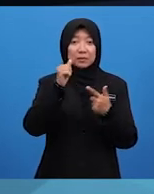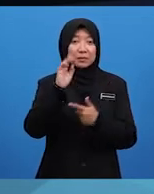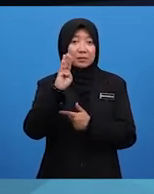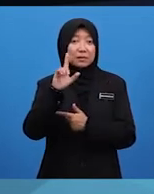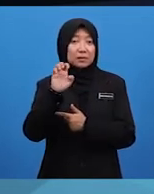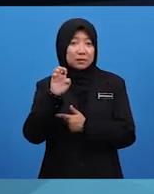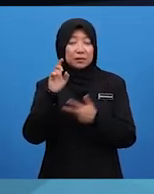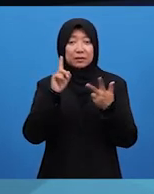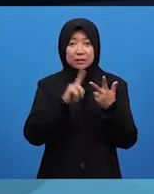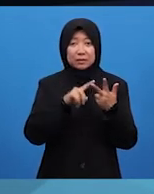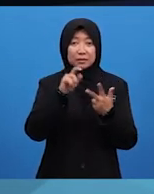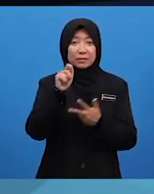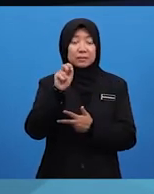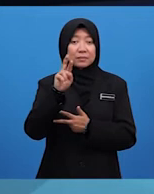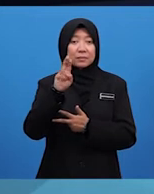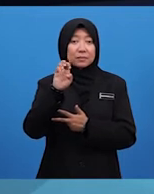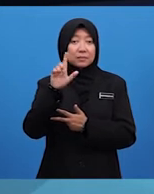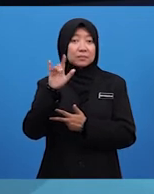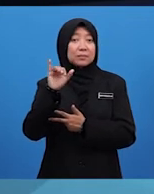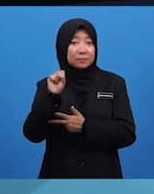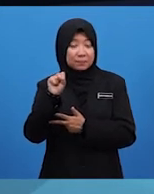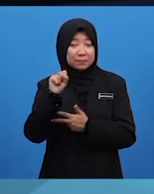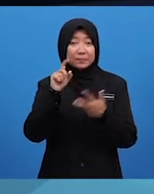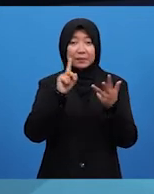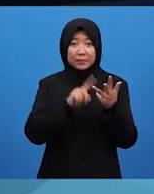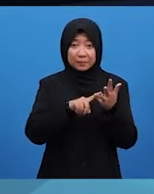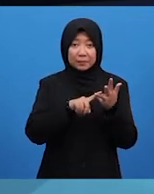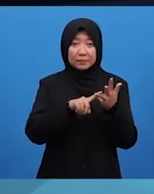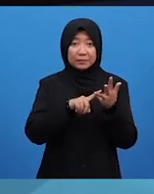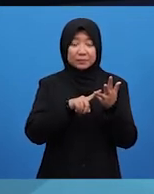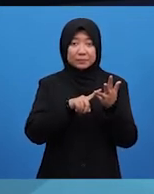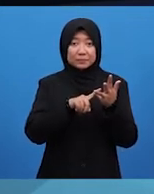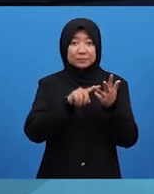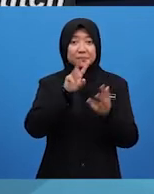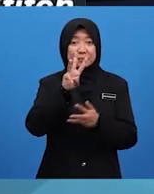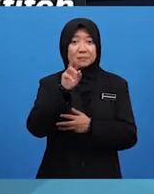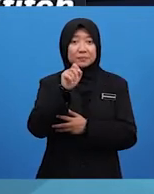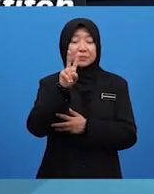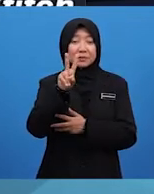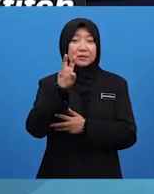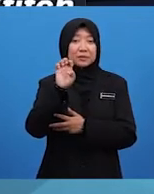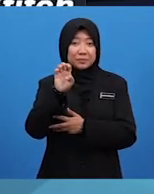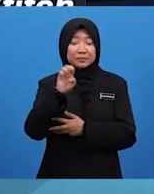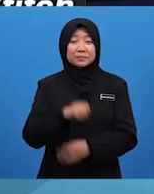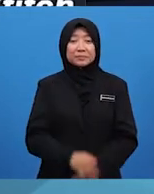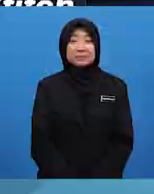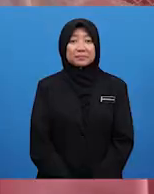stitch. Yang ketiga, trellis stitch. Dan yang keempat, wave stitch.